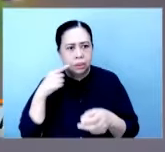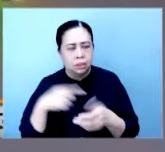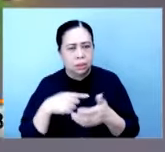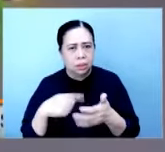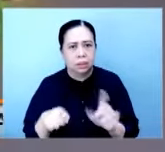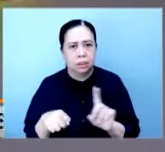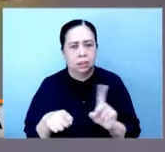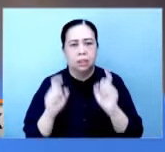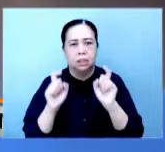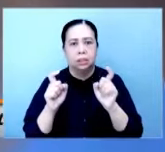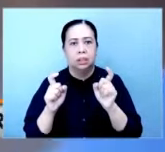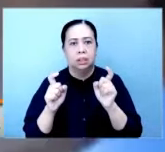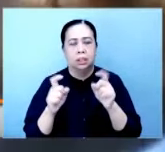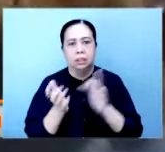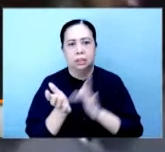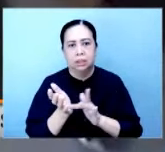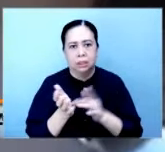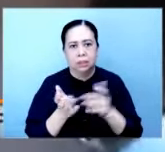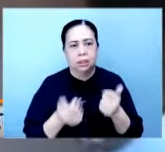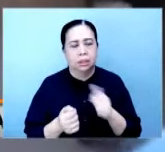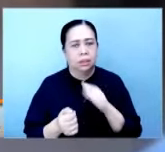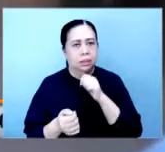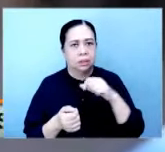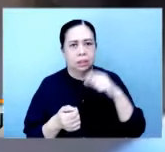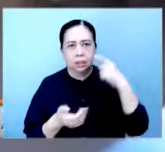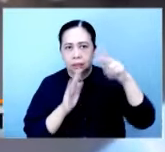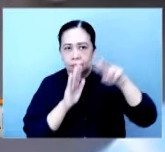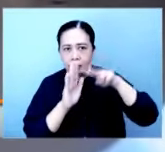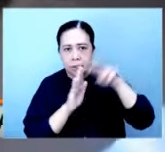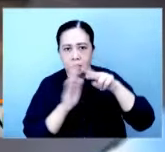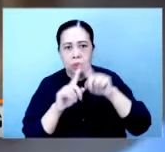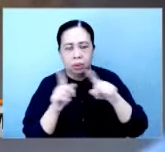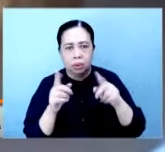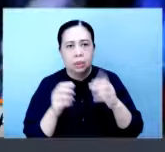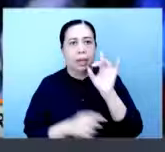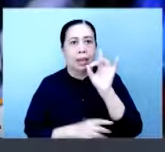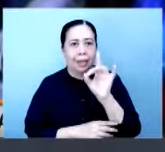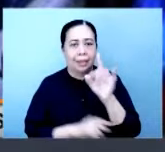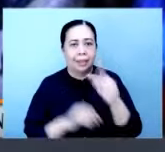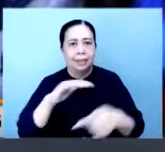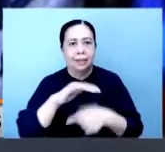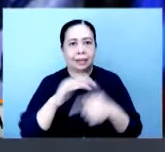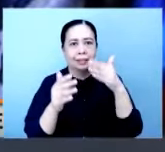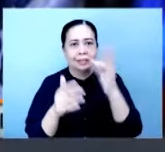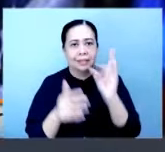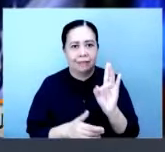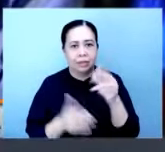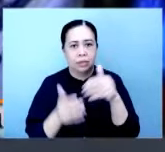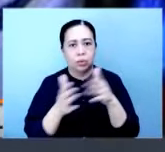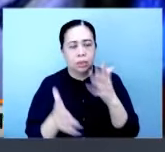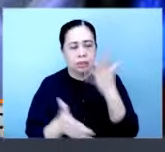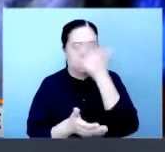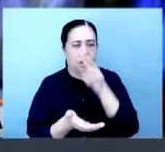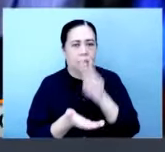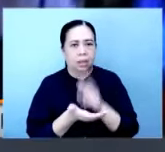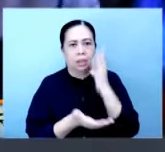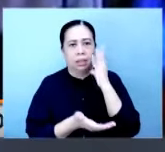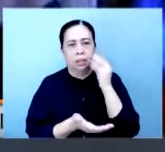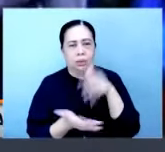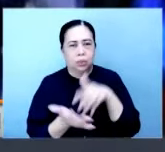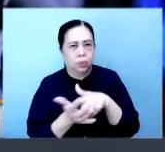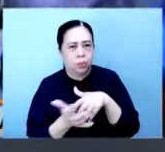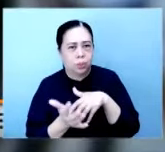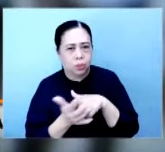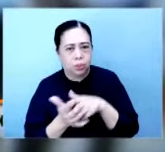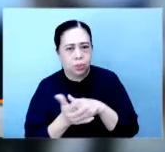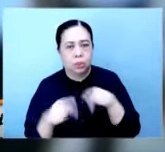otoridad. Agad silang ginamot. Hindi na nakuhanan pa sa video pero umabot sa 8 grade 7 students ang hinimatay at nakaranas ng panghihina. Sa